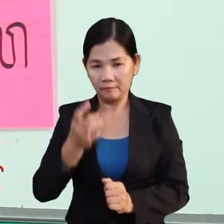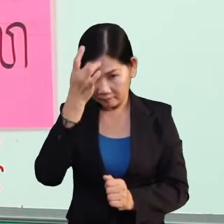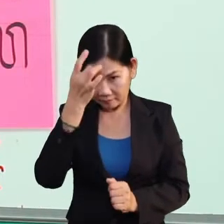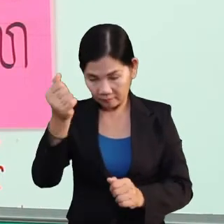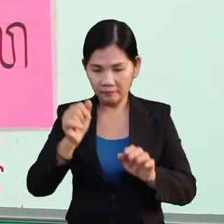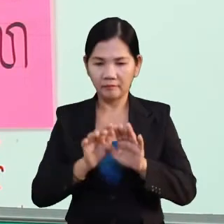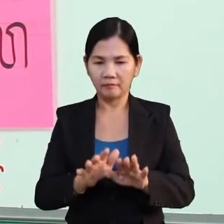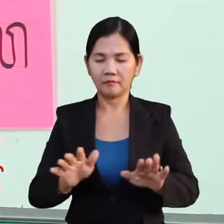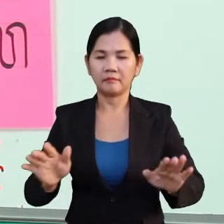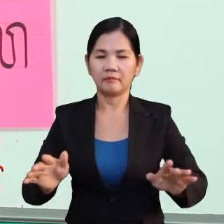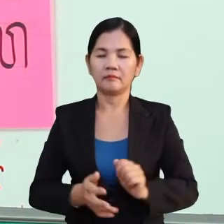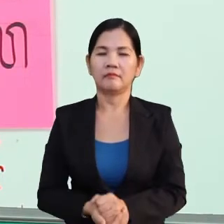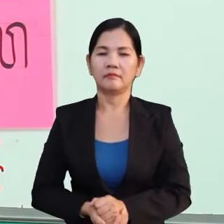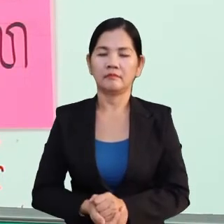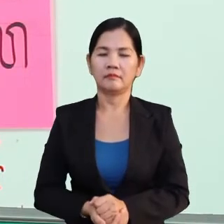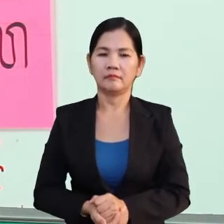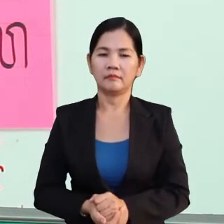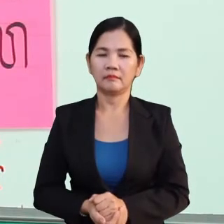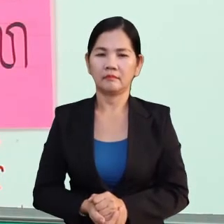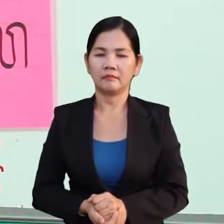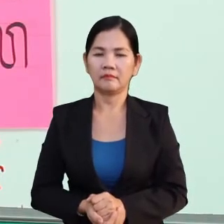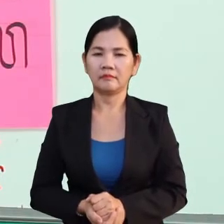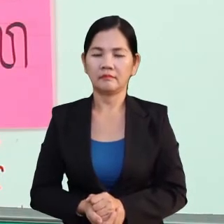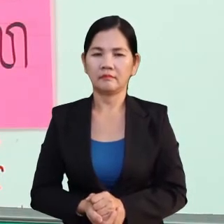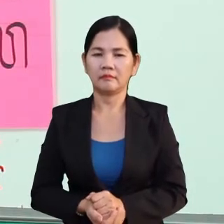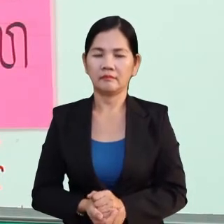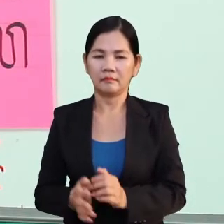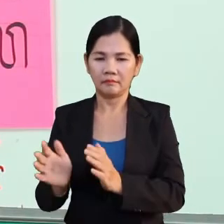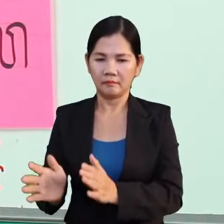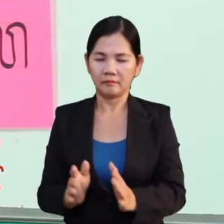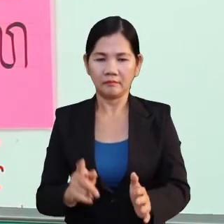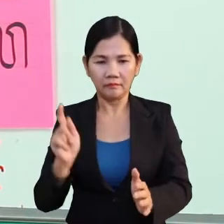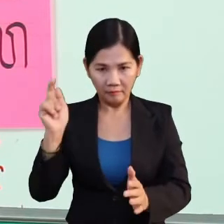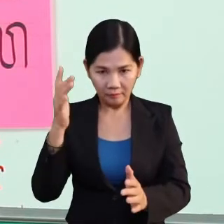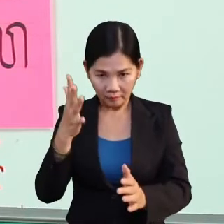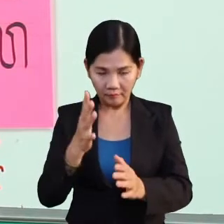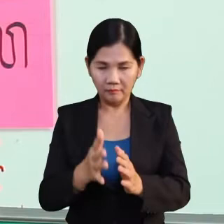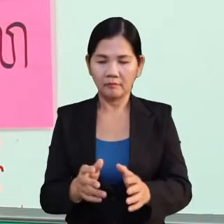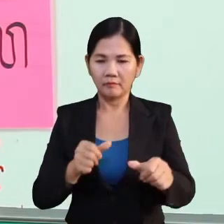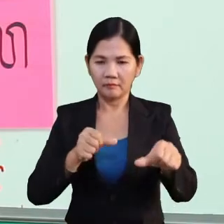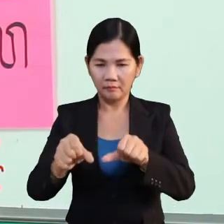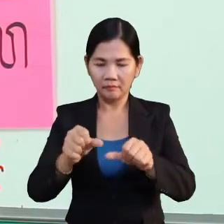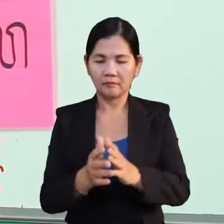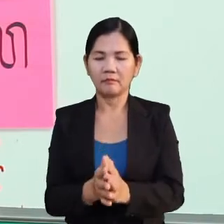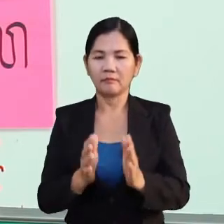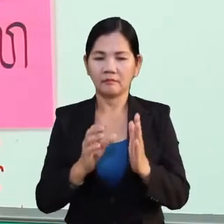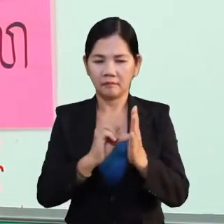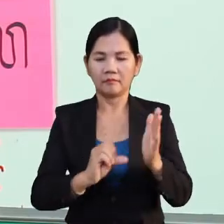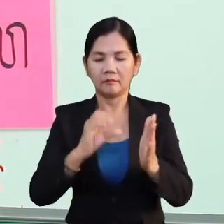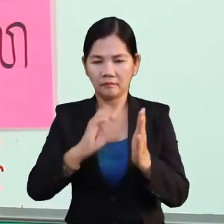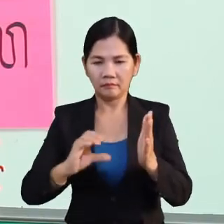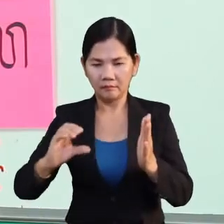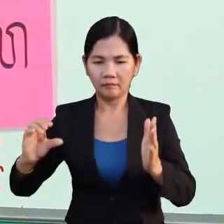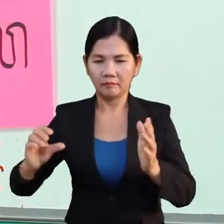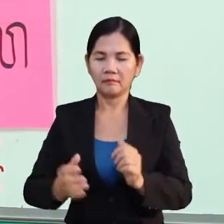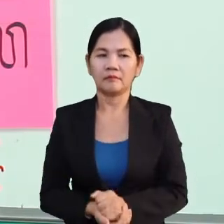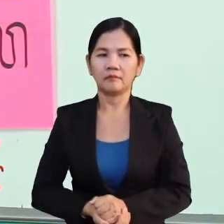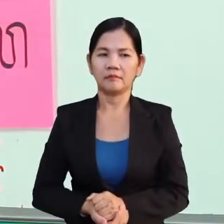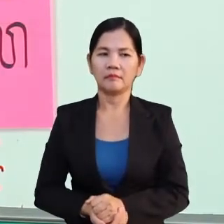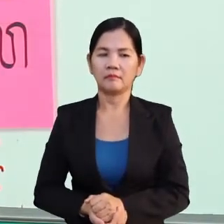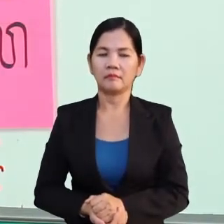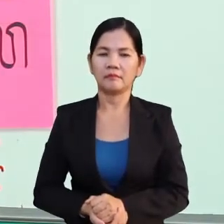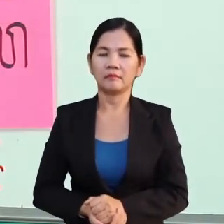តើកូនៗរបស់អ្នកគ្រូចាឥឡូវនេះអ្នកគ្រូនឹងរៀបរូបភាពដាក់ឲ្យត្រូវទៅតាមលំដាប់លំដោយ